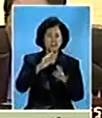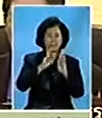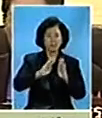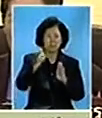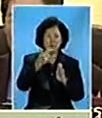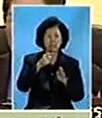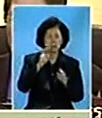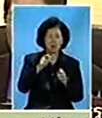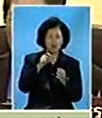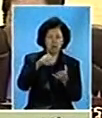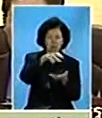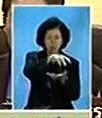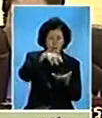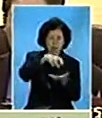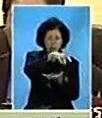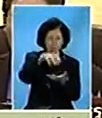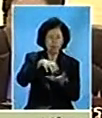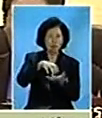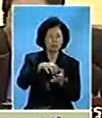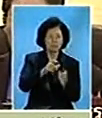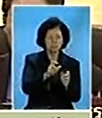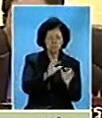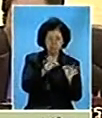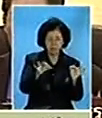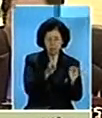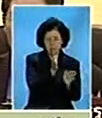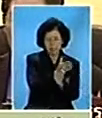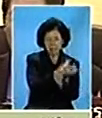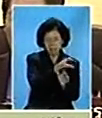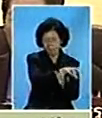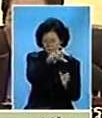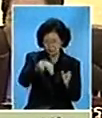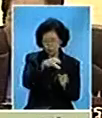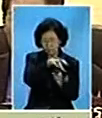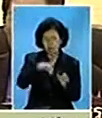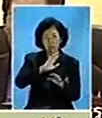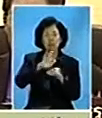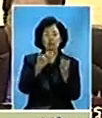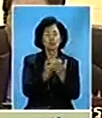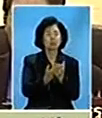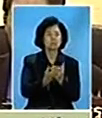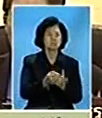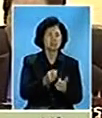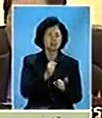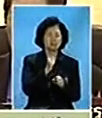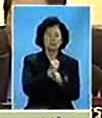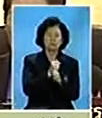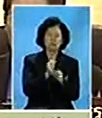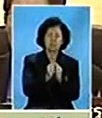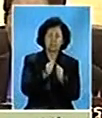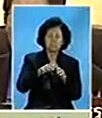หน้ามาหมดเลยนะครับก็คือการประกอบวิชาชีพการแพทย์แผนไทยนะครับที่กระทำต่อมนุษย์ที่มีการแนะนำตัวโรคอะไรทั้งห